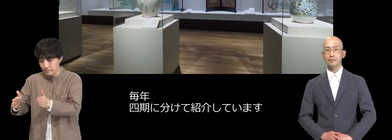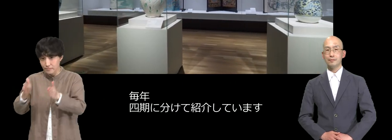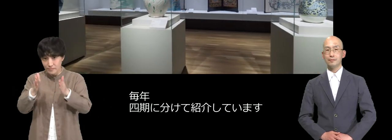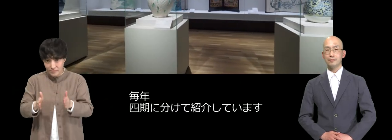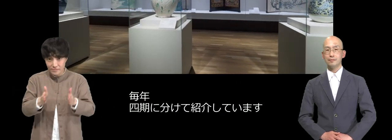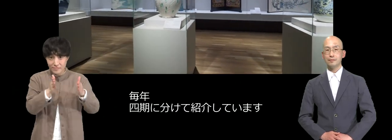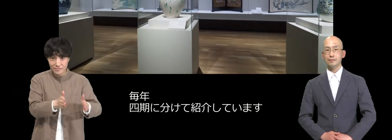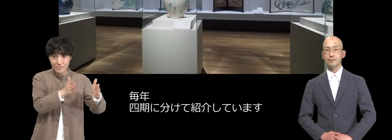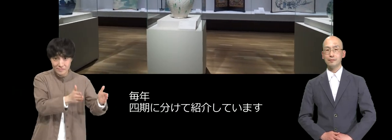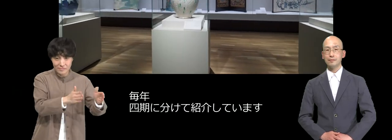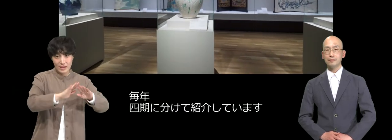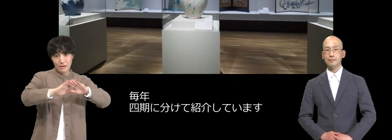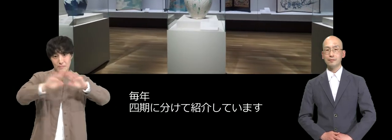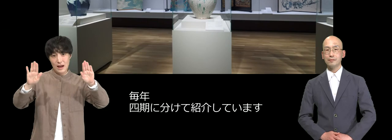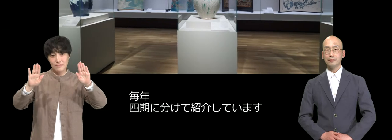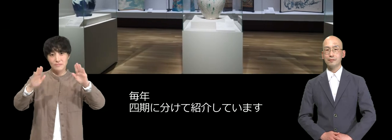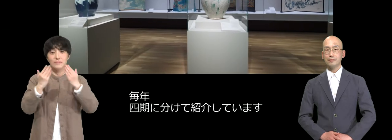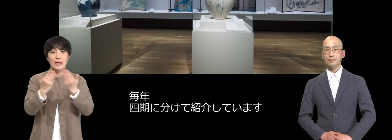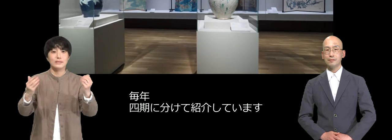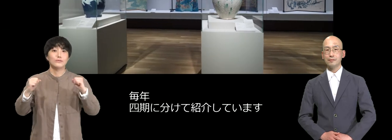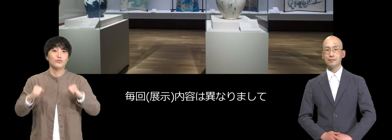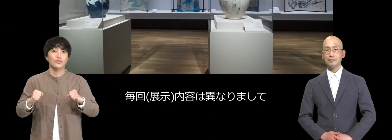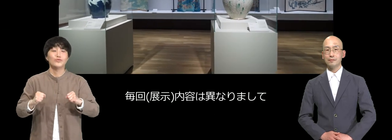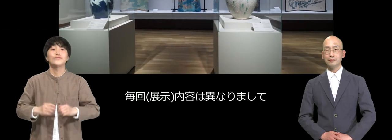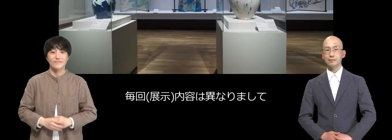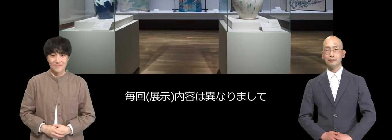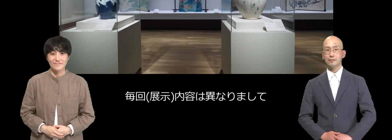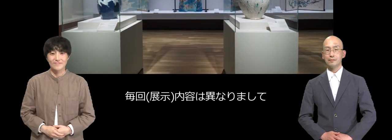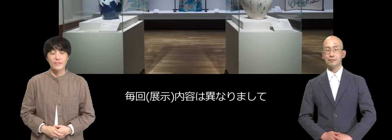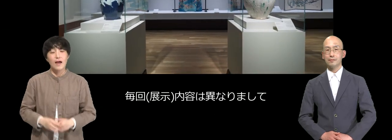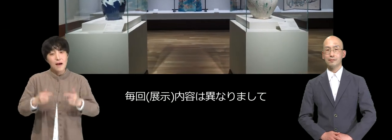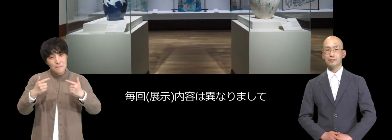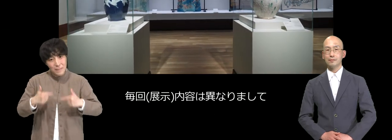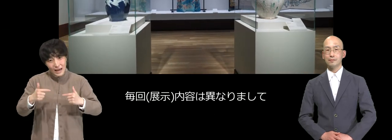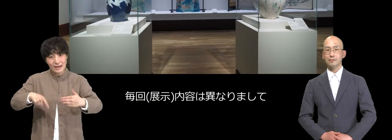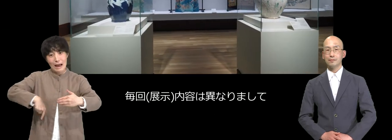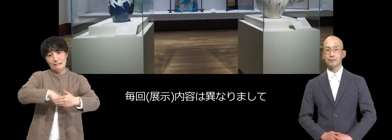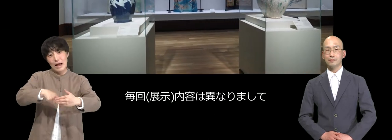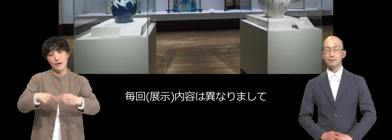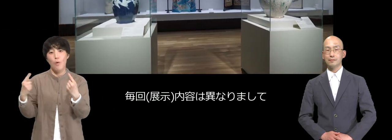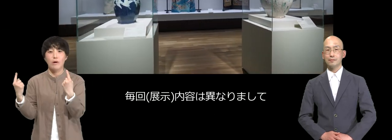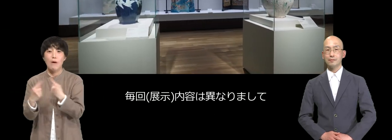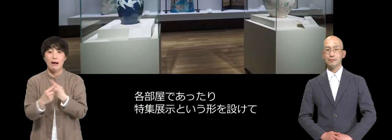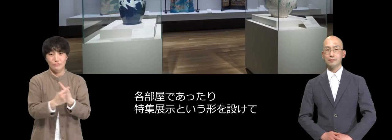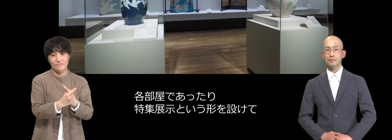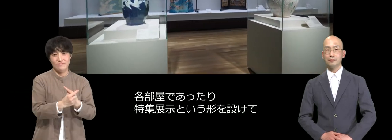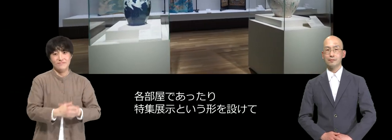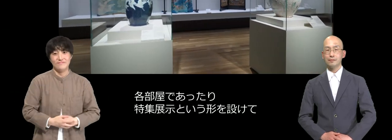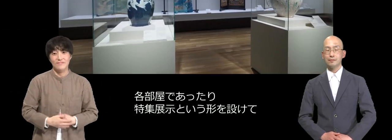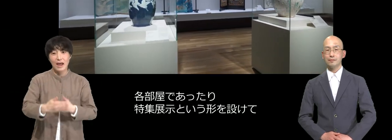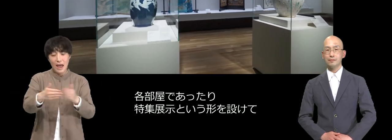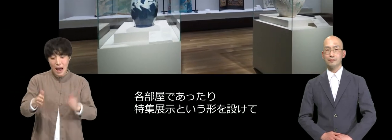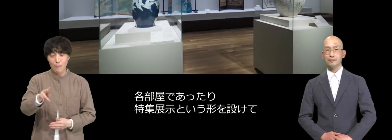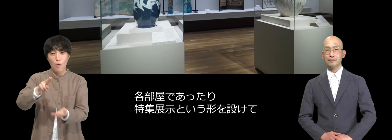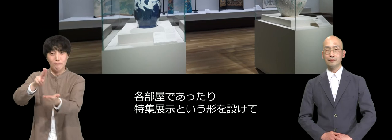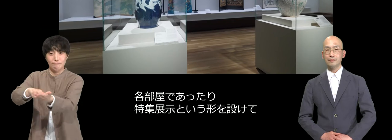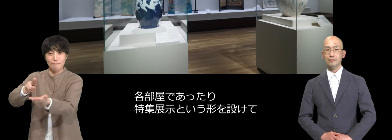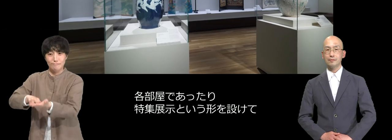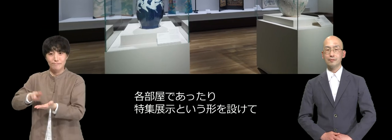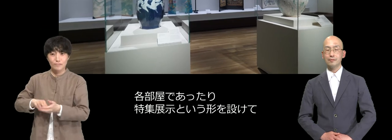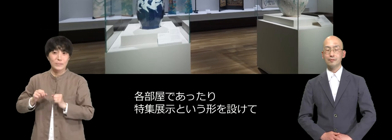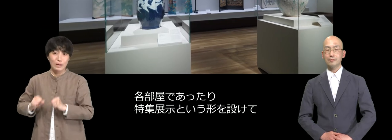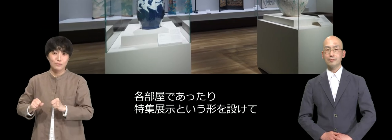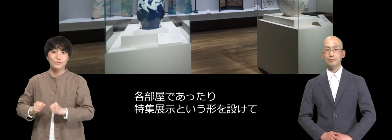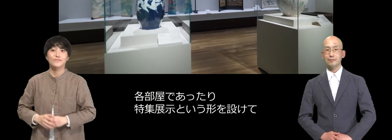て紹介しています毎回内容は異なりましてあの角部屋であったり